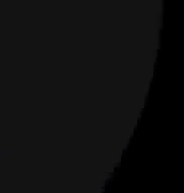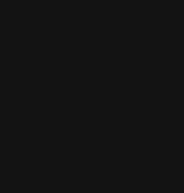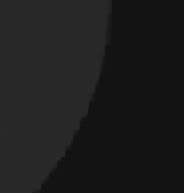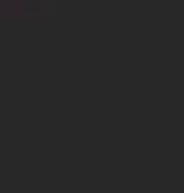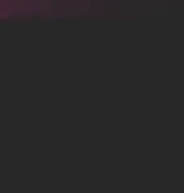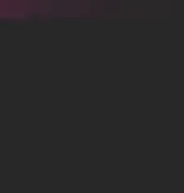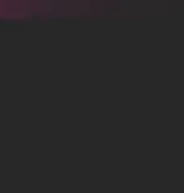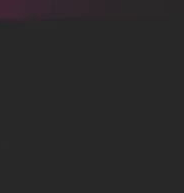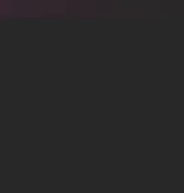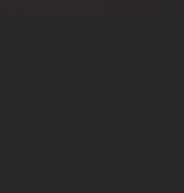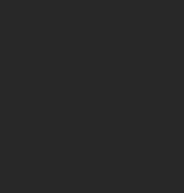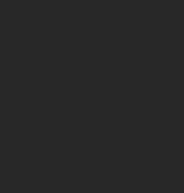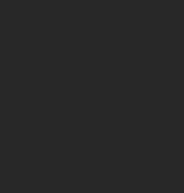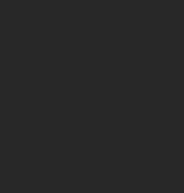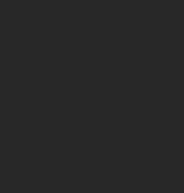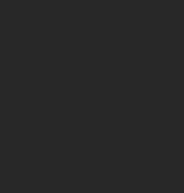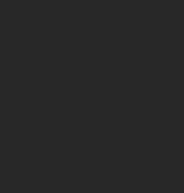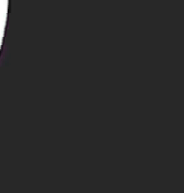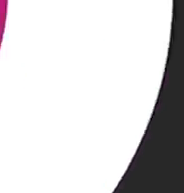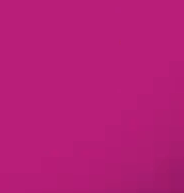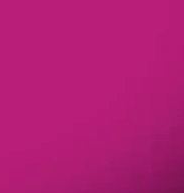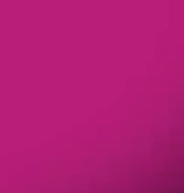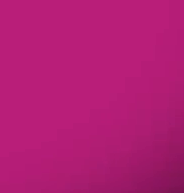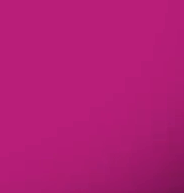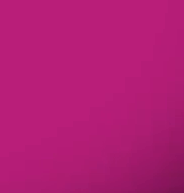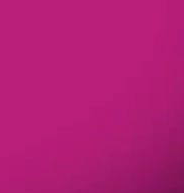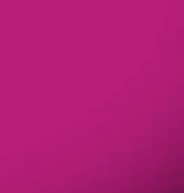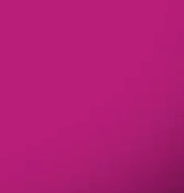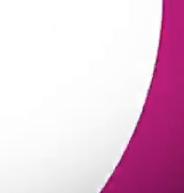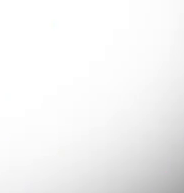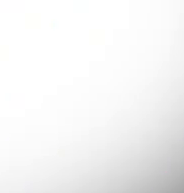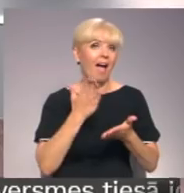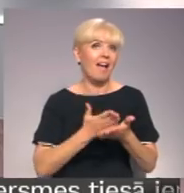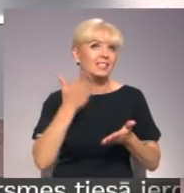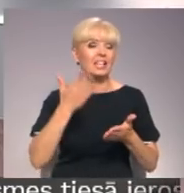Re, visi ēters ir te!